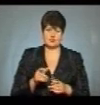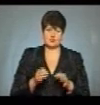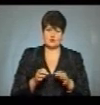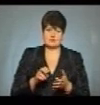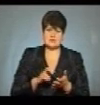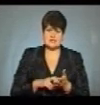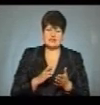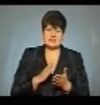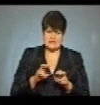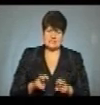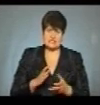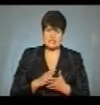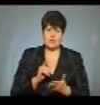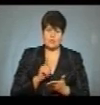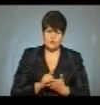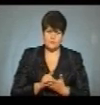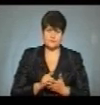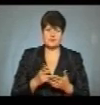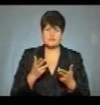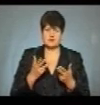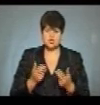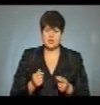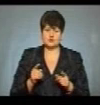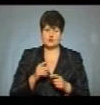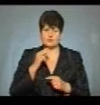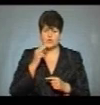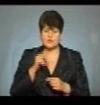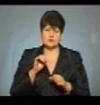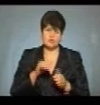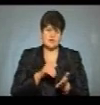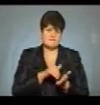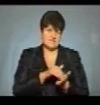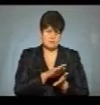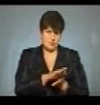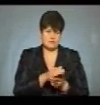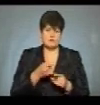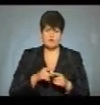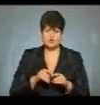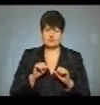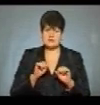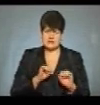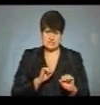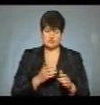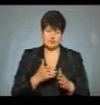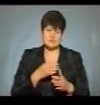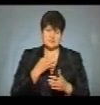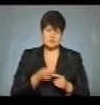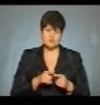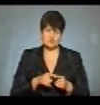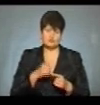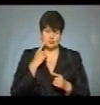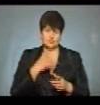є обов'язковою. Тому і звичайно, що обвинувачений вправі відмовитися від цього захисника. Якщо він висловить таку позицію,